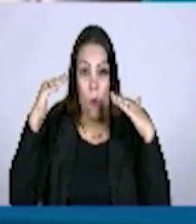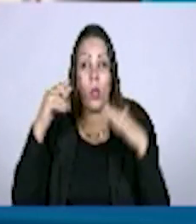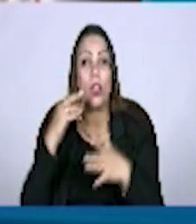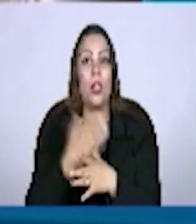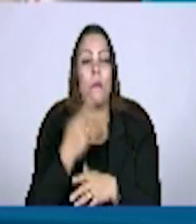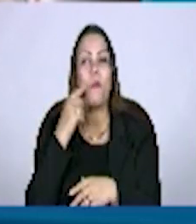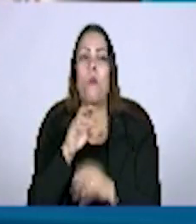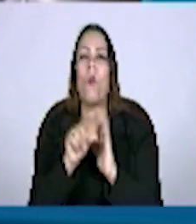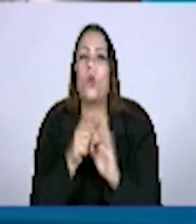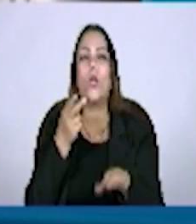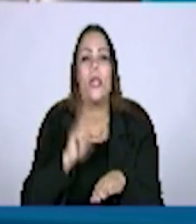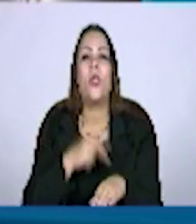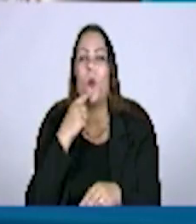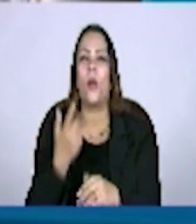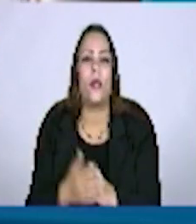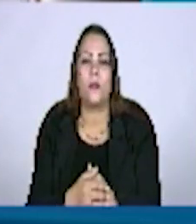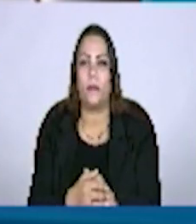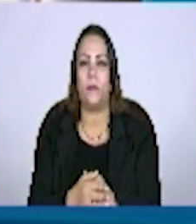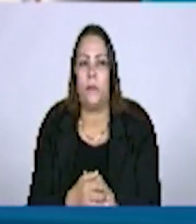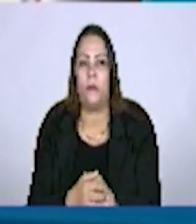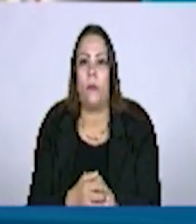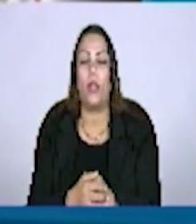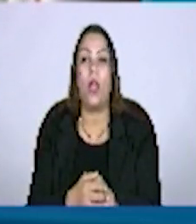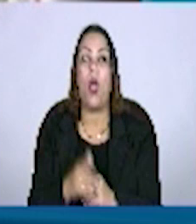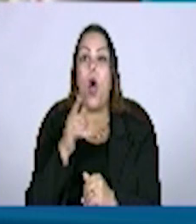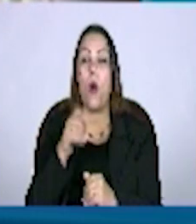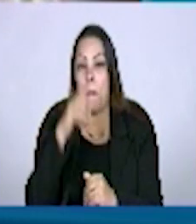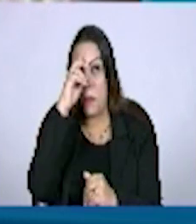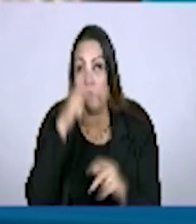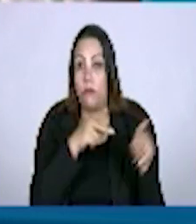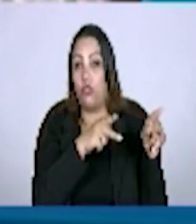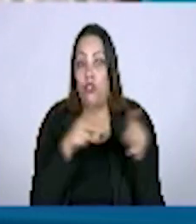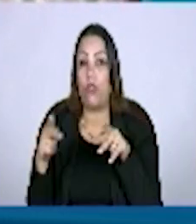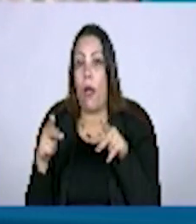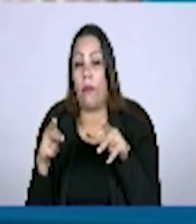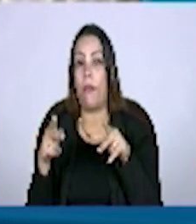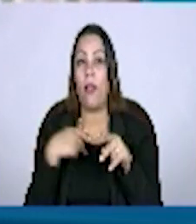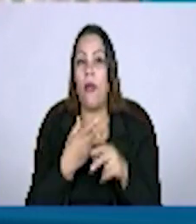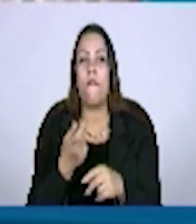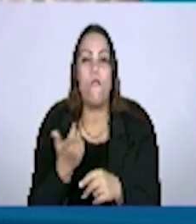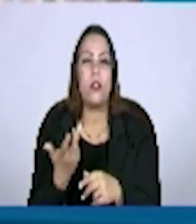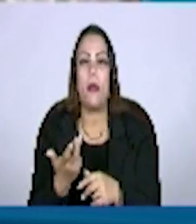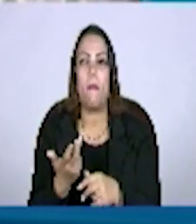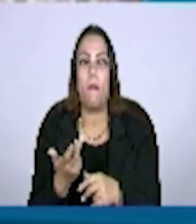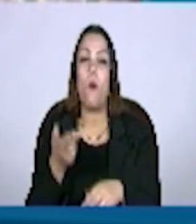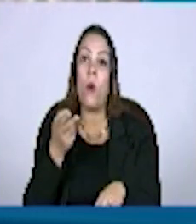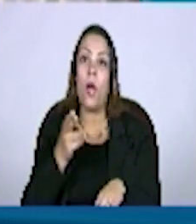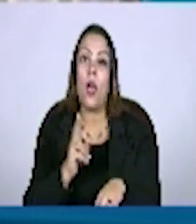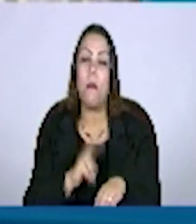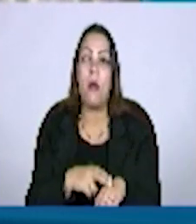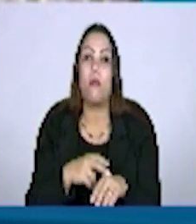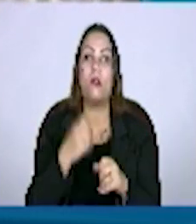مساله اخرى هي ا تكلفه الشحن وارتفاع اسعار البضائع في الخارج يعني مش بس